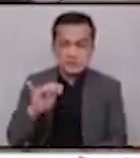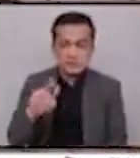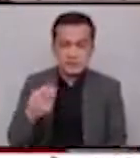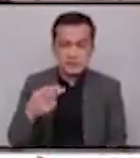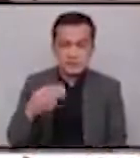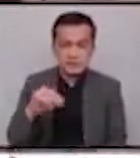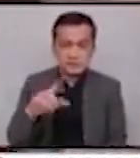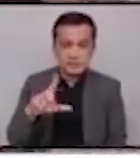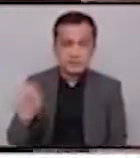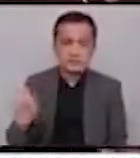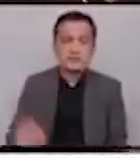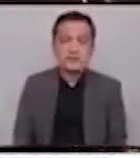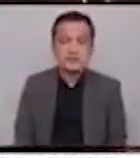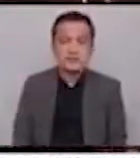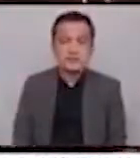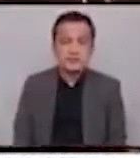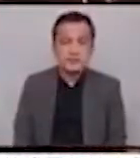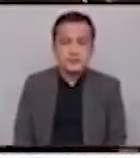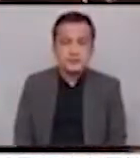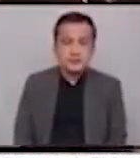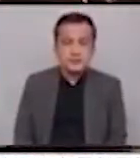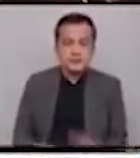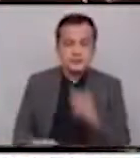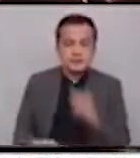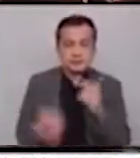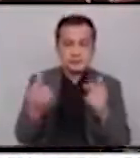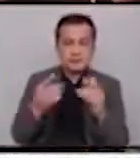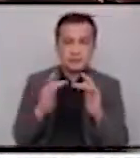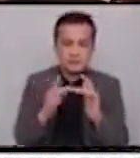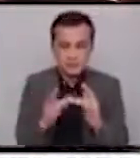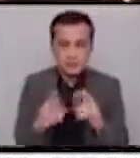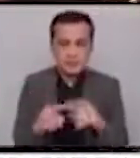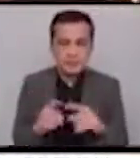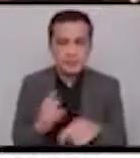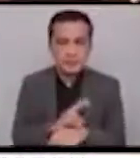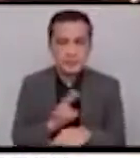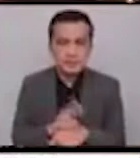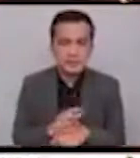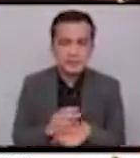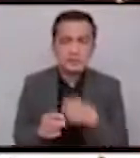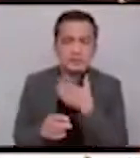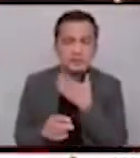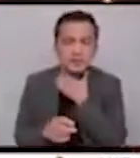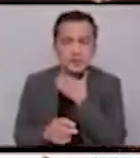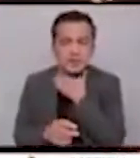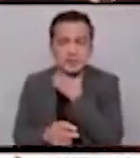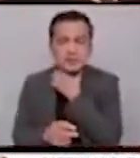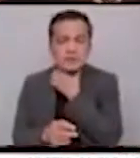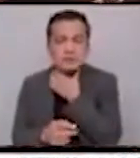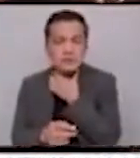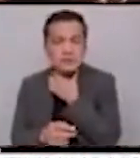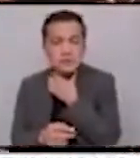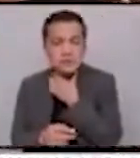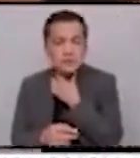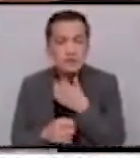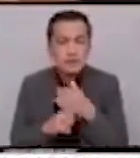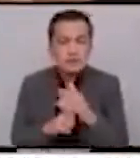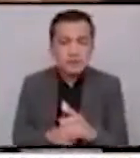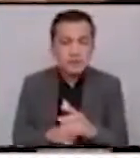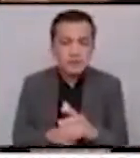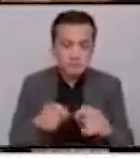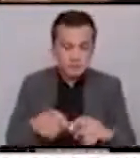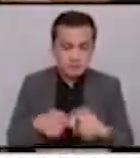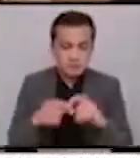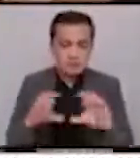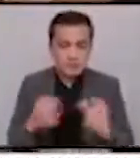naman pang ano pang online, ginagamit din nila kahit na halimbawa nagkaroon tayo ng suspension of classes,